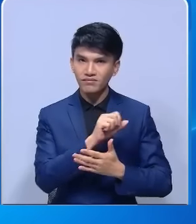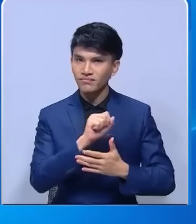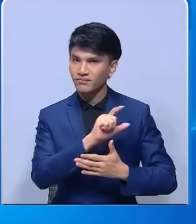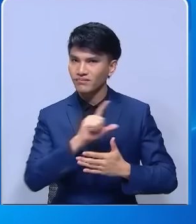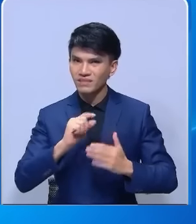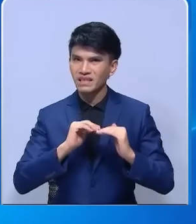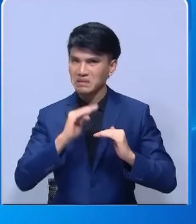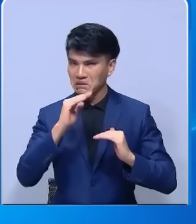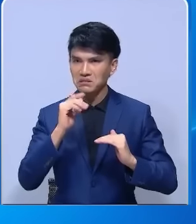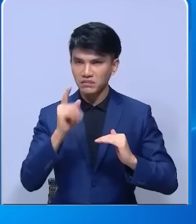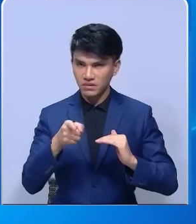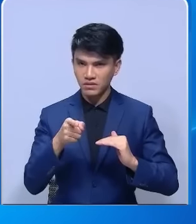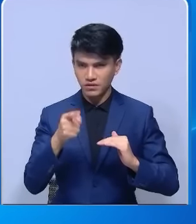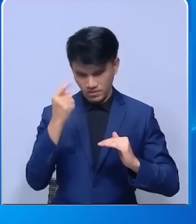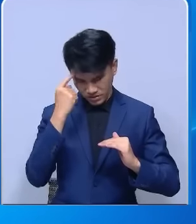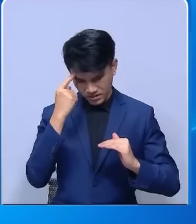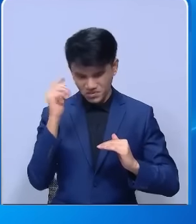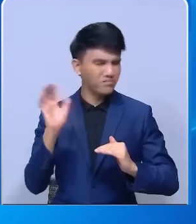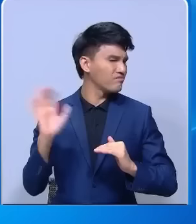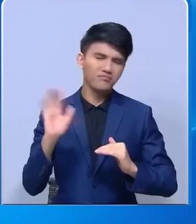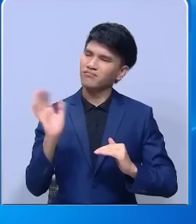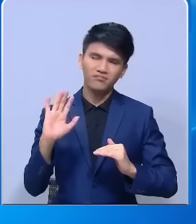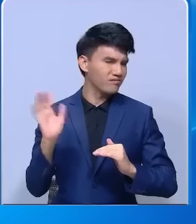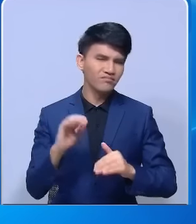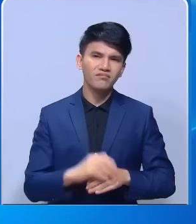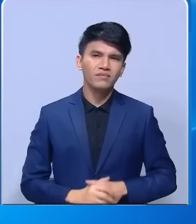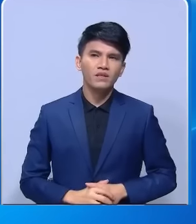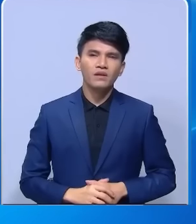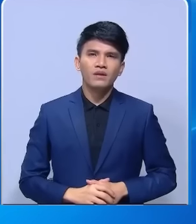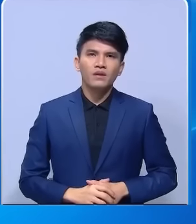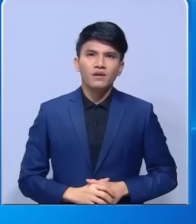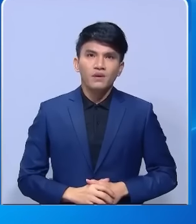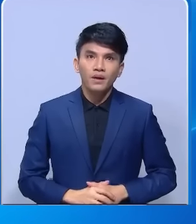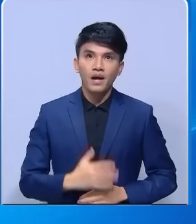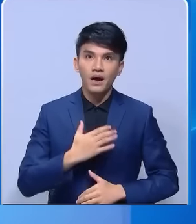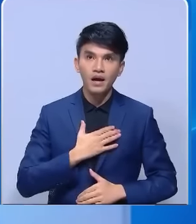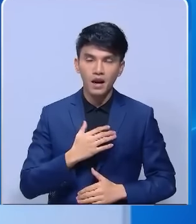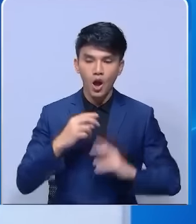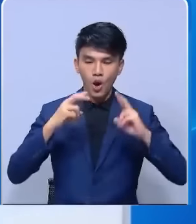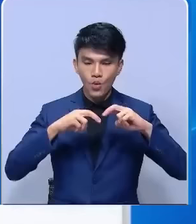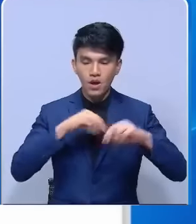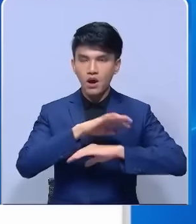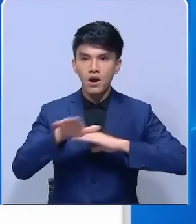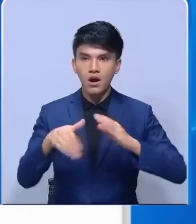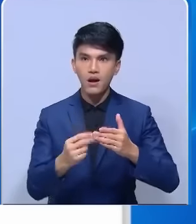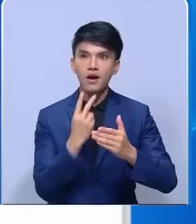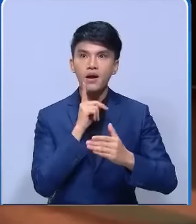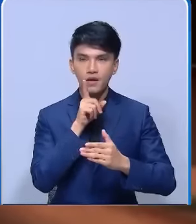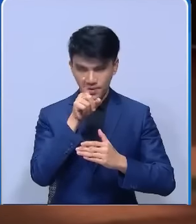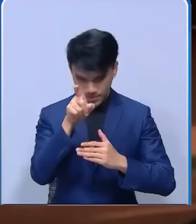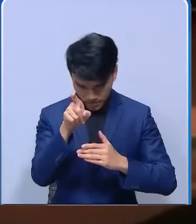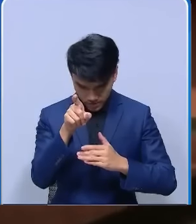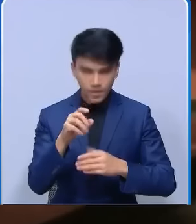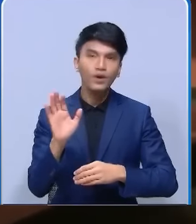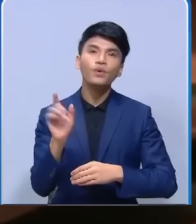เกินจริงหรือเปล่าเขามองว่ามันไม่น่าเป็นไปได้เออๆทีนี้เนี่ยเราก็ได้นำบทวิเคราะห์นี้เนี่ยไปสอบถามนะคะกับทาง